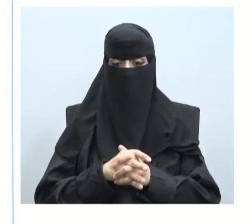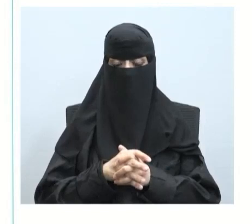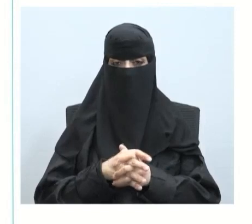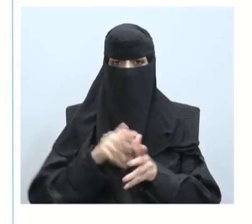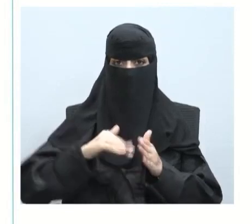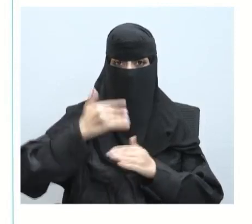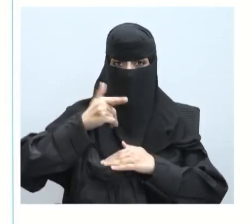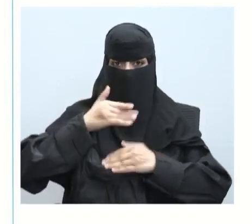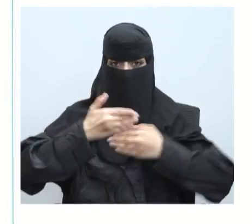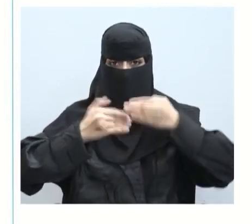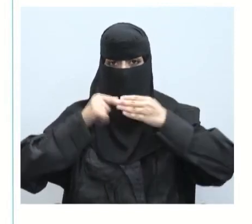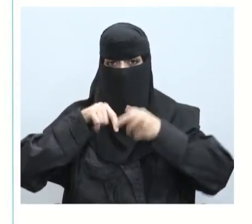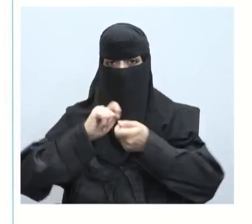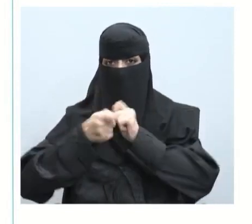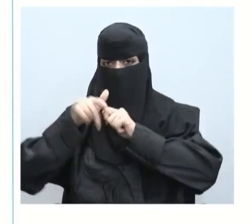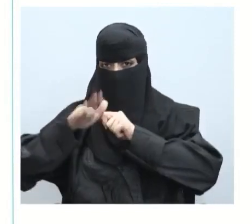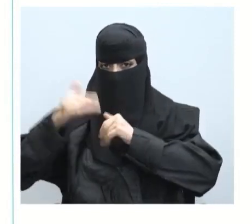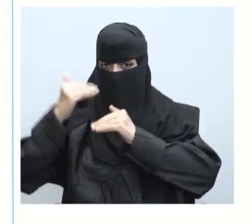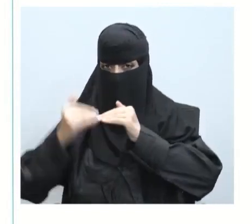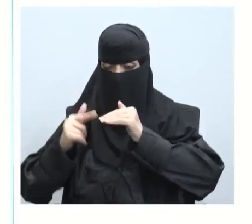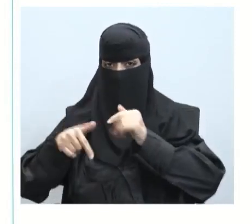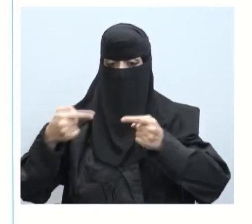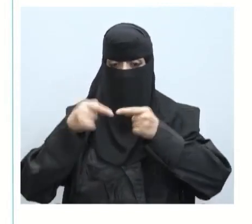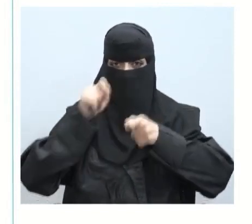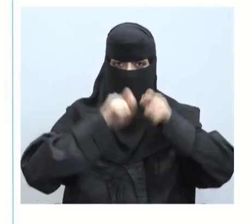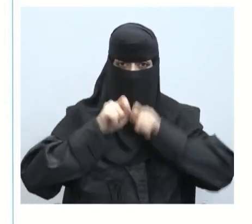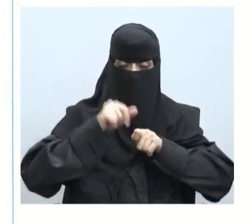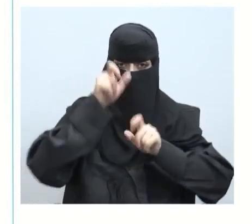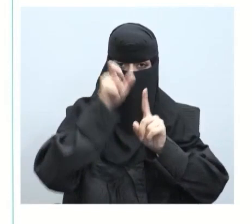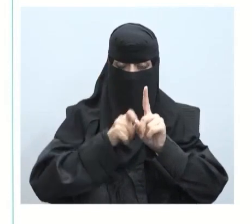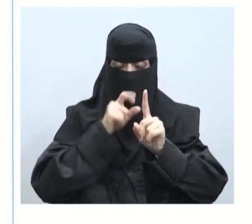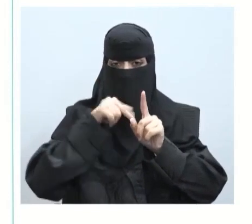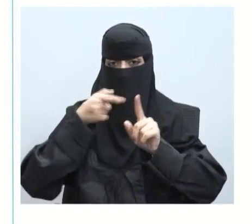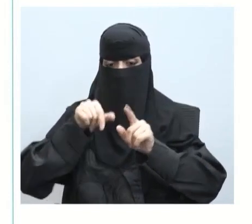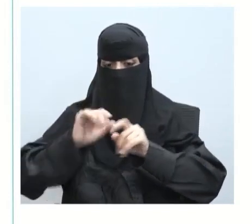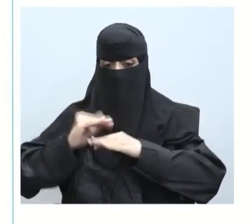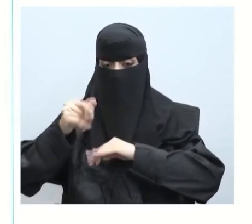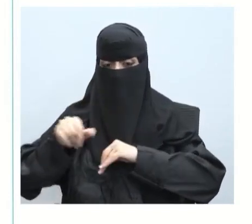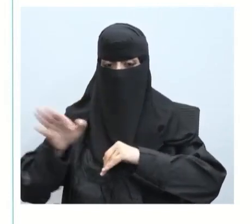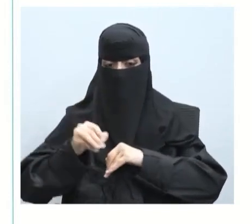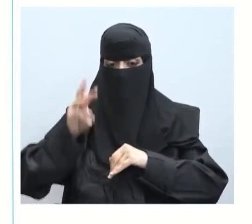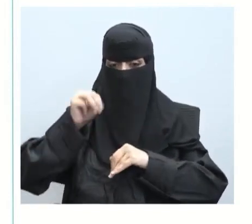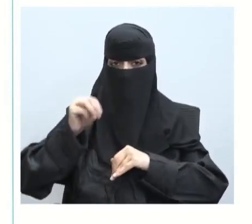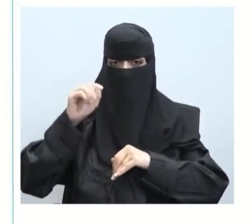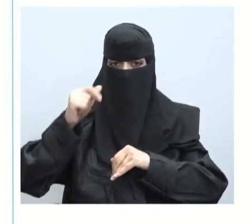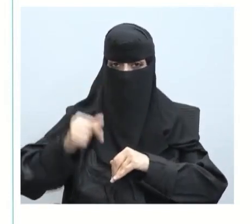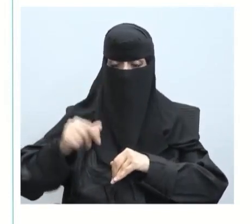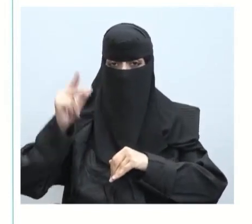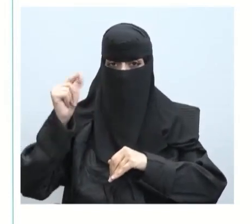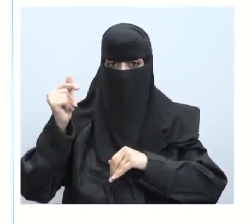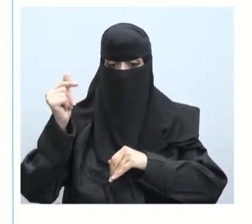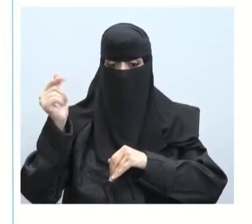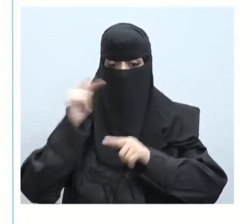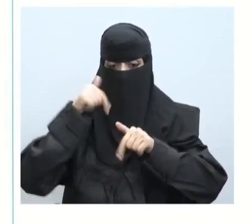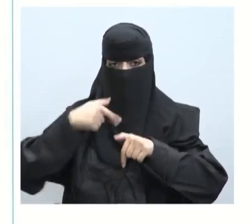بعد ذلك سنقوم بإنشاء المتغيرات التالية التي سيستخدمها العميل الـ mqtt. أولاً client ID سيكون